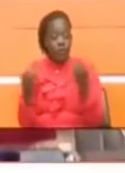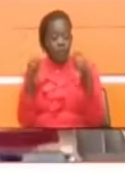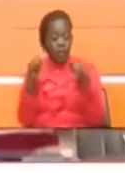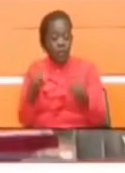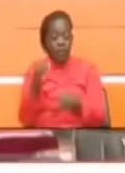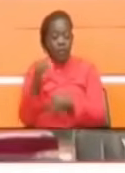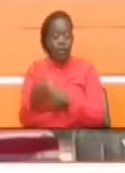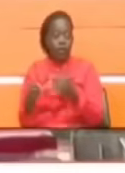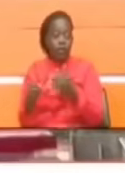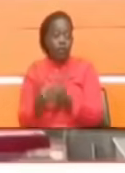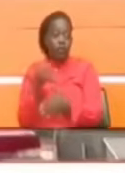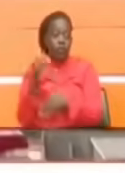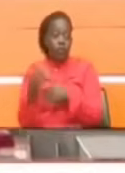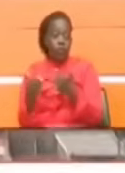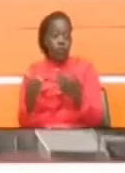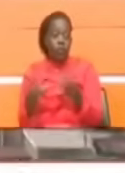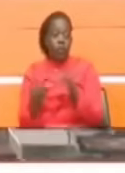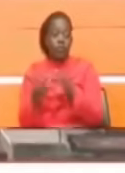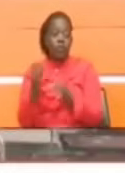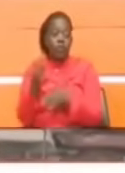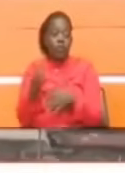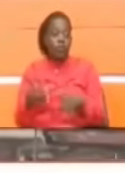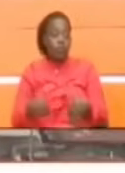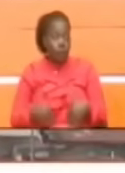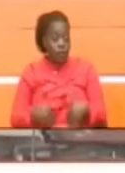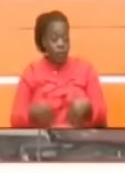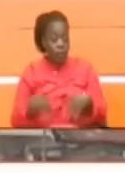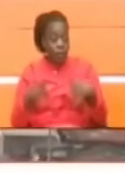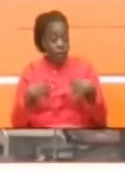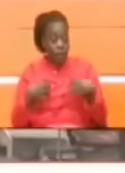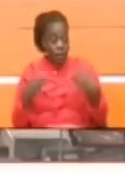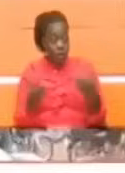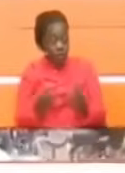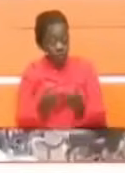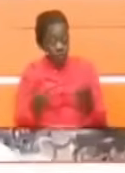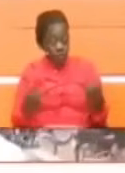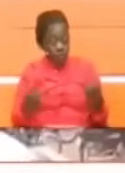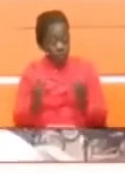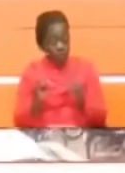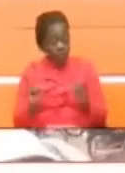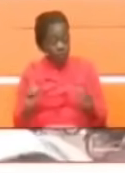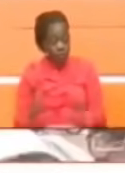generation nadala basingano muri bavubuka temukiriza kubawula yawula